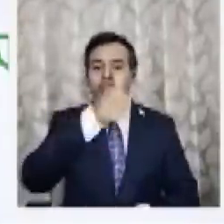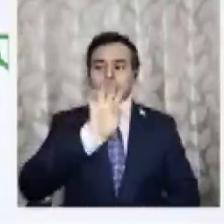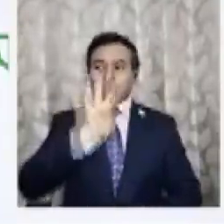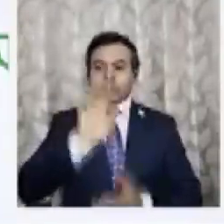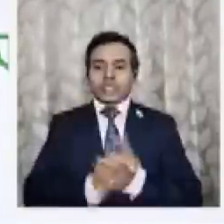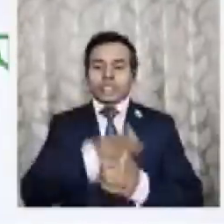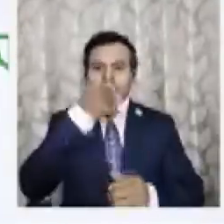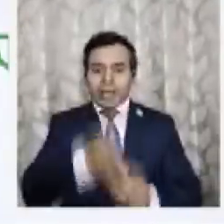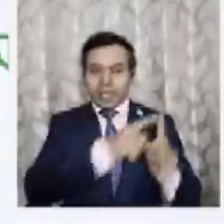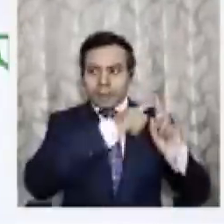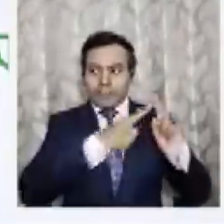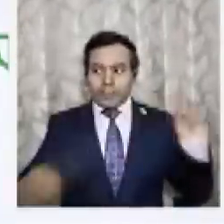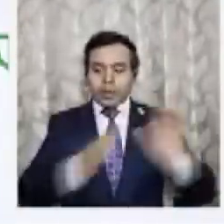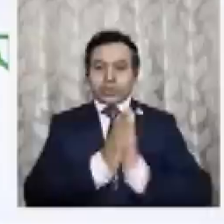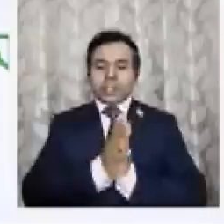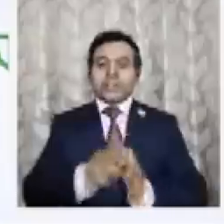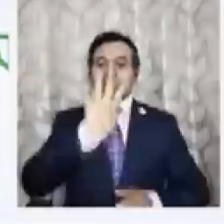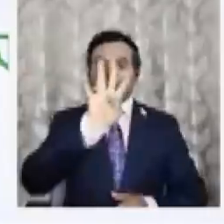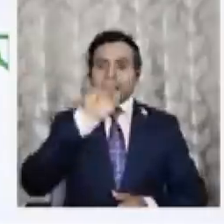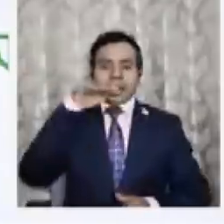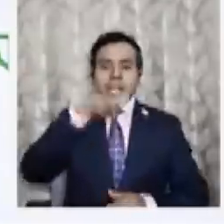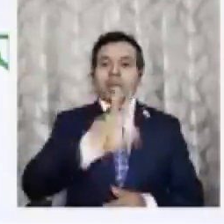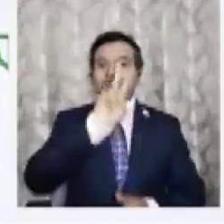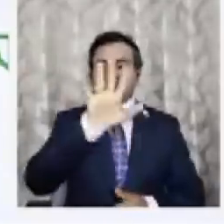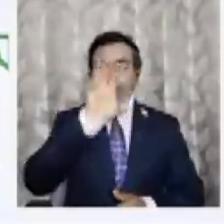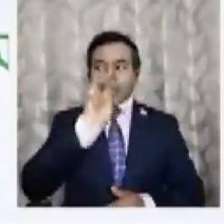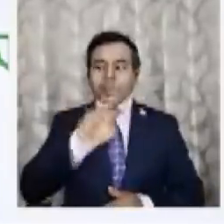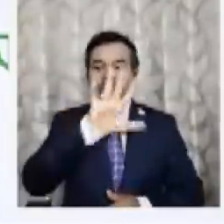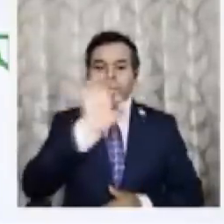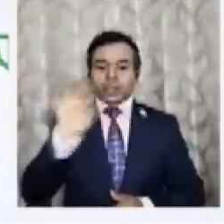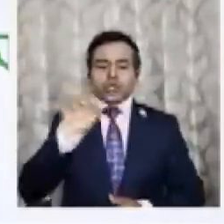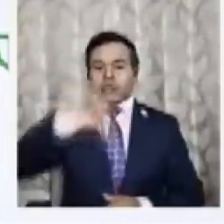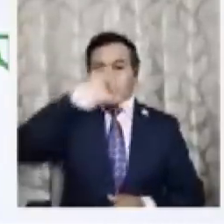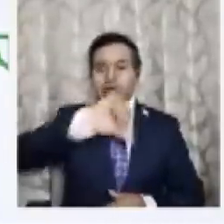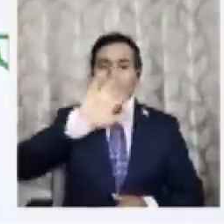14,664টি 24 ঘন্টায়, এবং এ পর্যন্ত পরীক্ষা হয়েছে